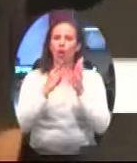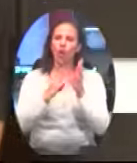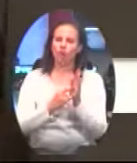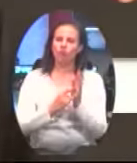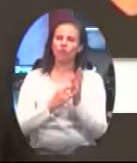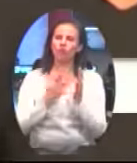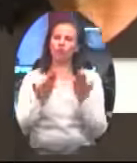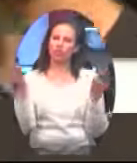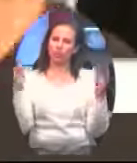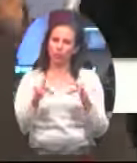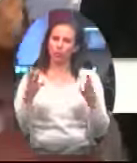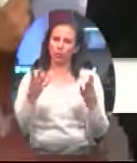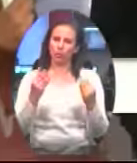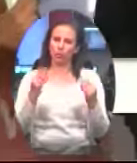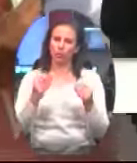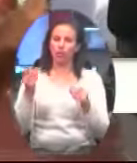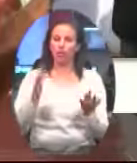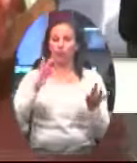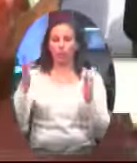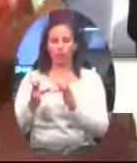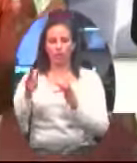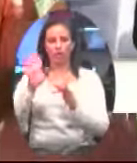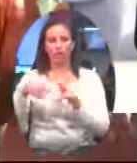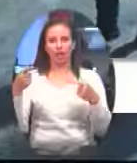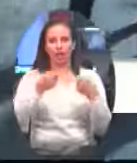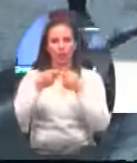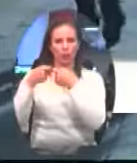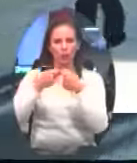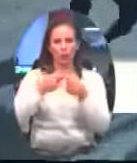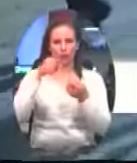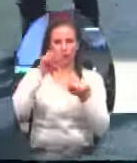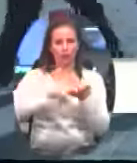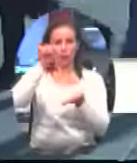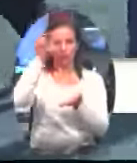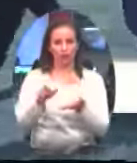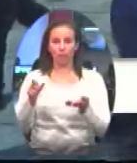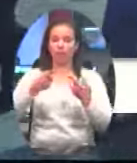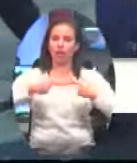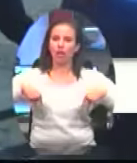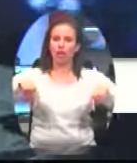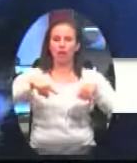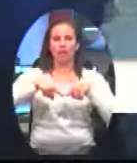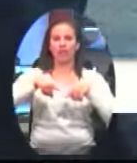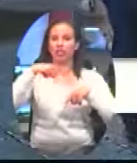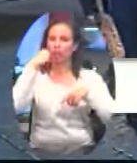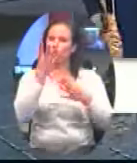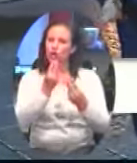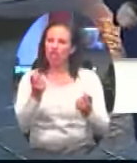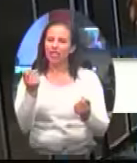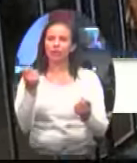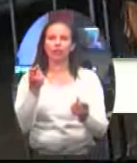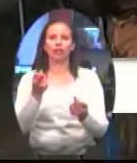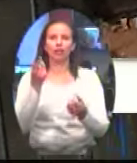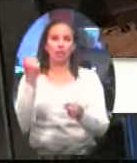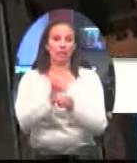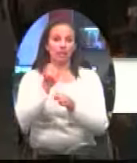התנגדות חריפה של סיעות האופוזיציה ושל ארגוני זכויות האזרח. חברי הוועדה הוסיפו דרישה של חשד סביר למעשה